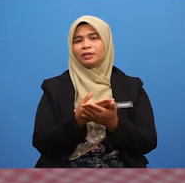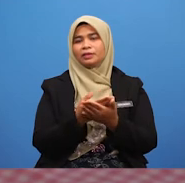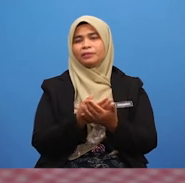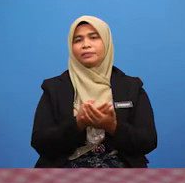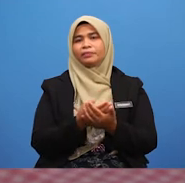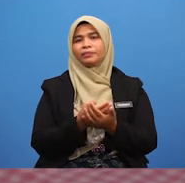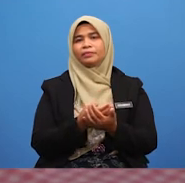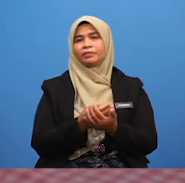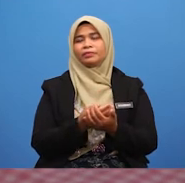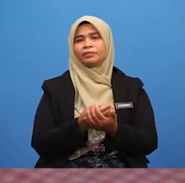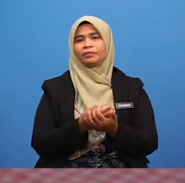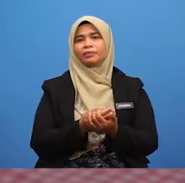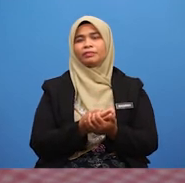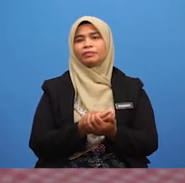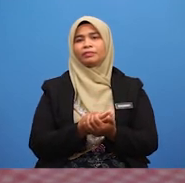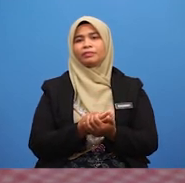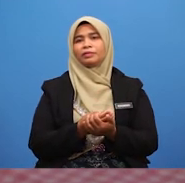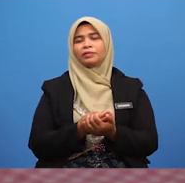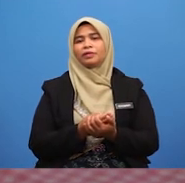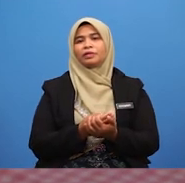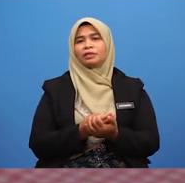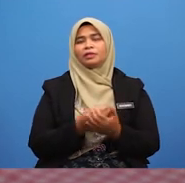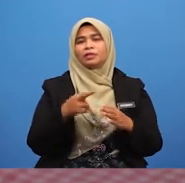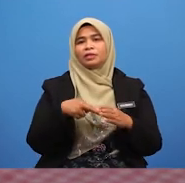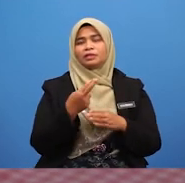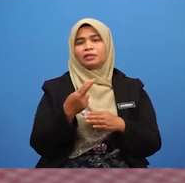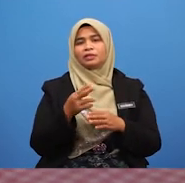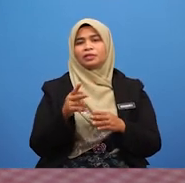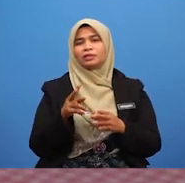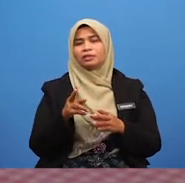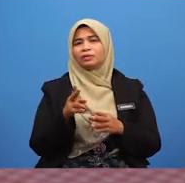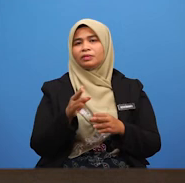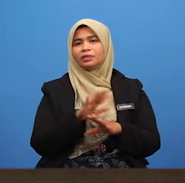adalah awak punya hasil guntingan tadi bergerigi.